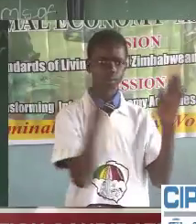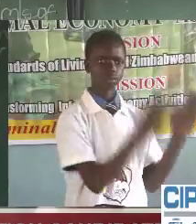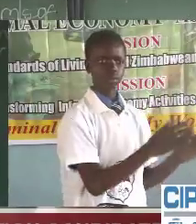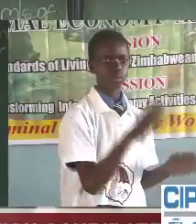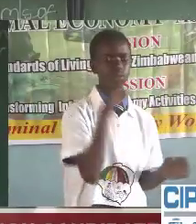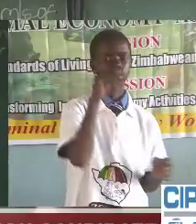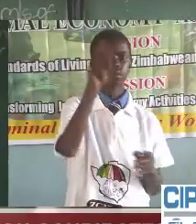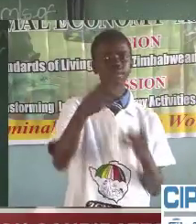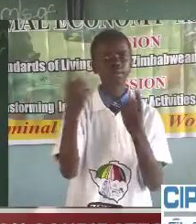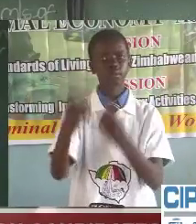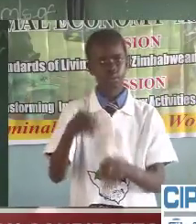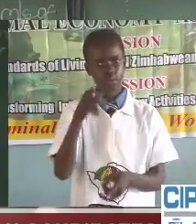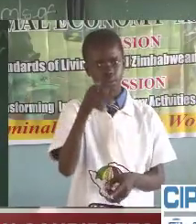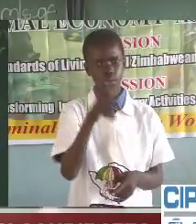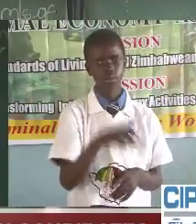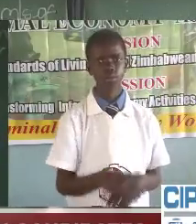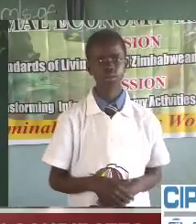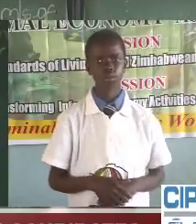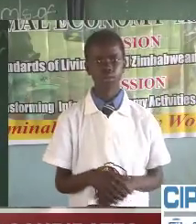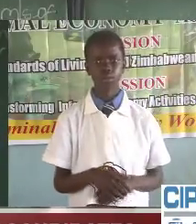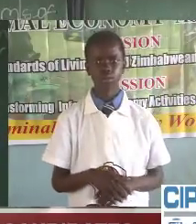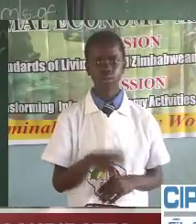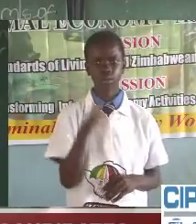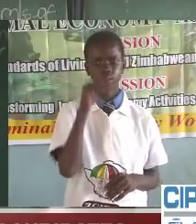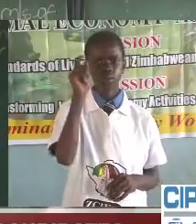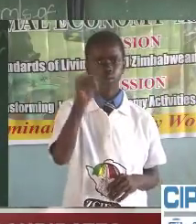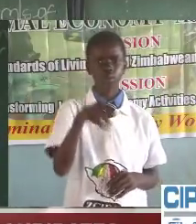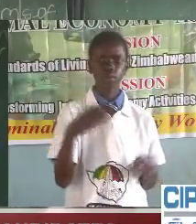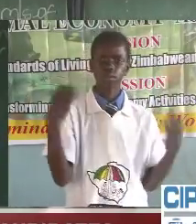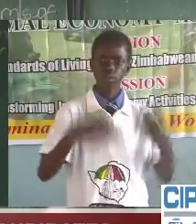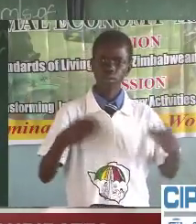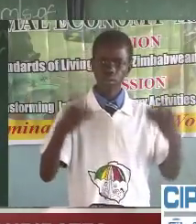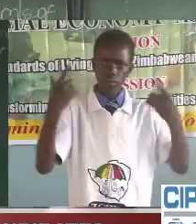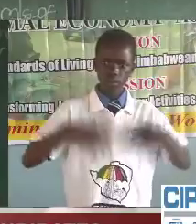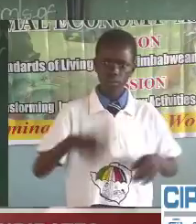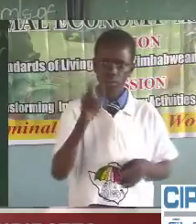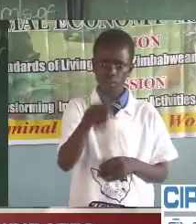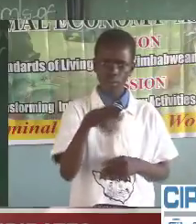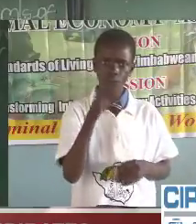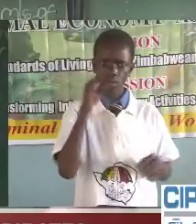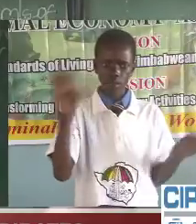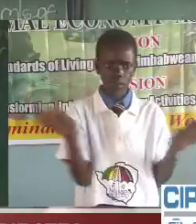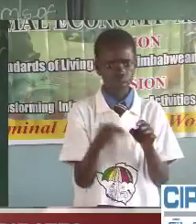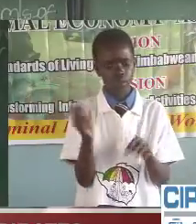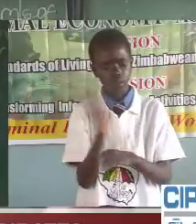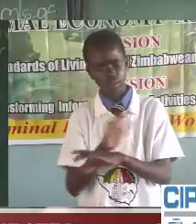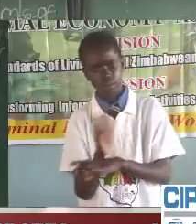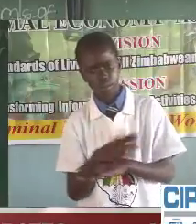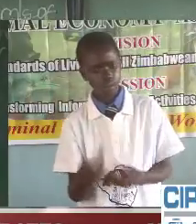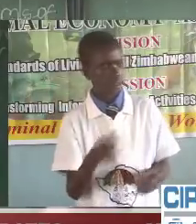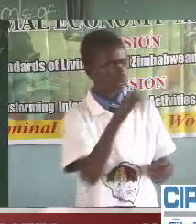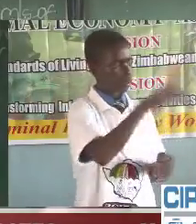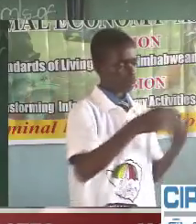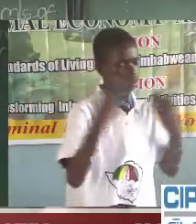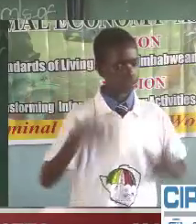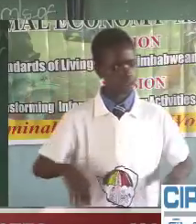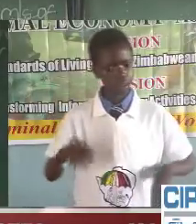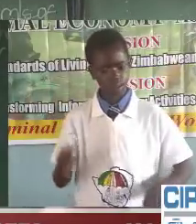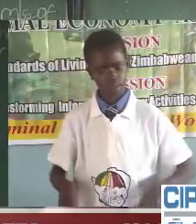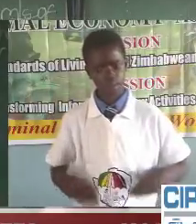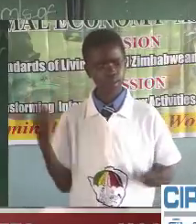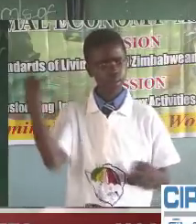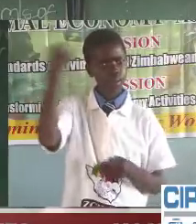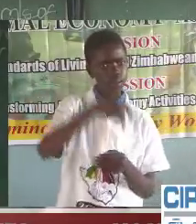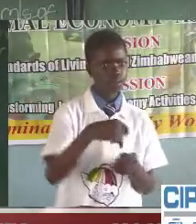ikoko. Kana kuti dema matoti henyu tokuvakirai totsvaga kumwe kokuti tovaka kumudhadhadha totora vanhu vaya tichivaisa